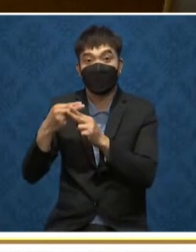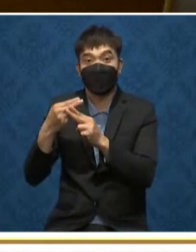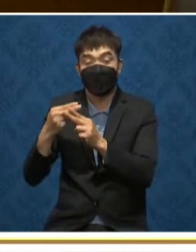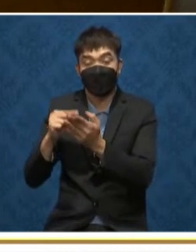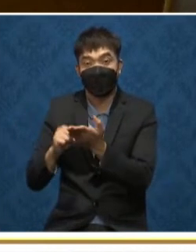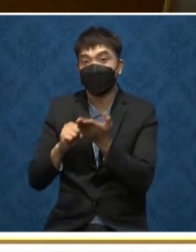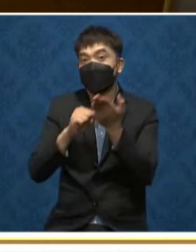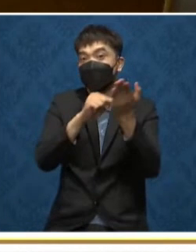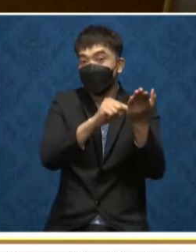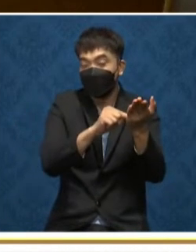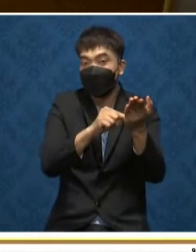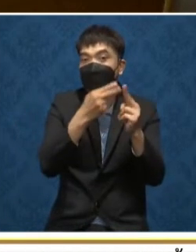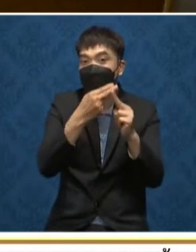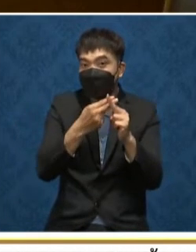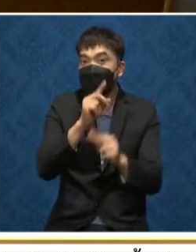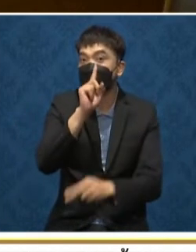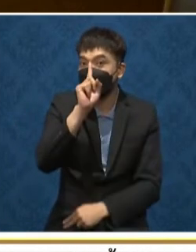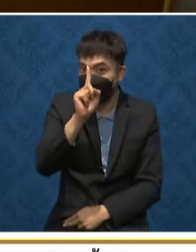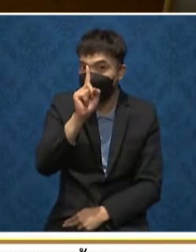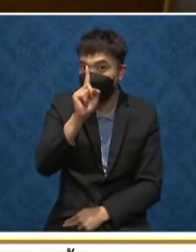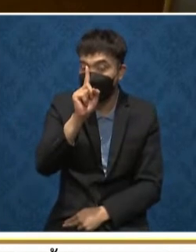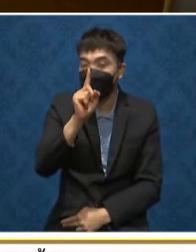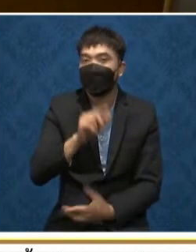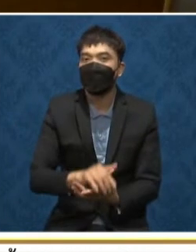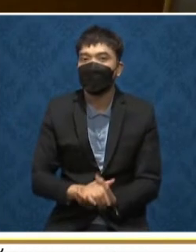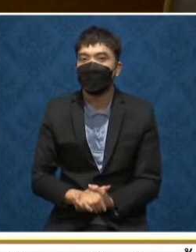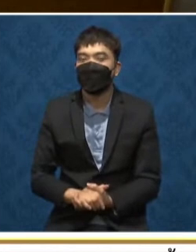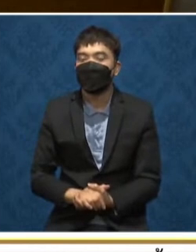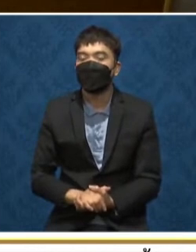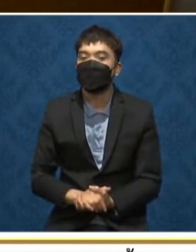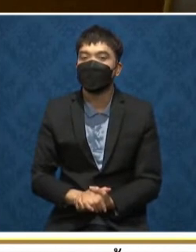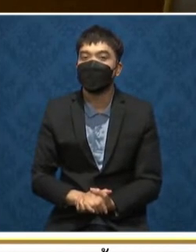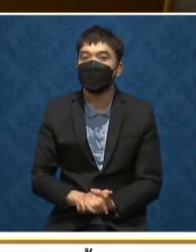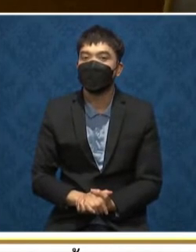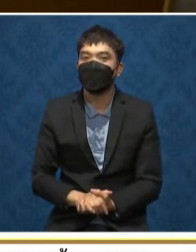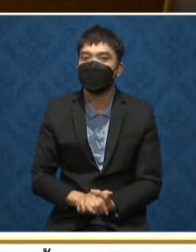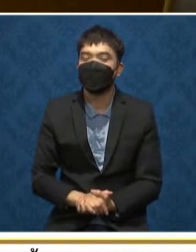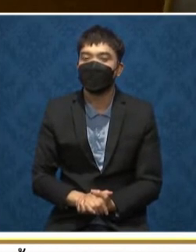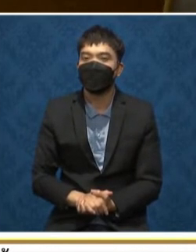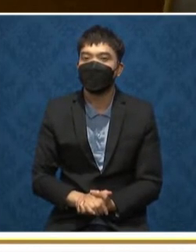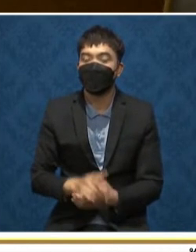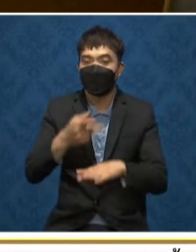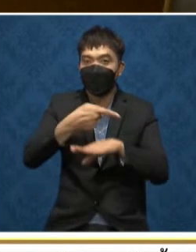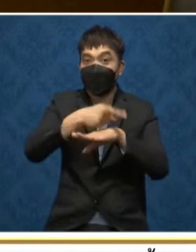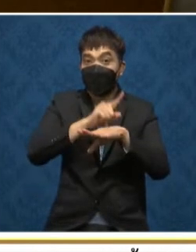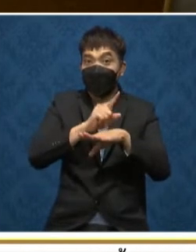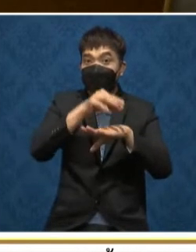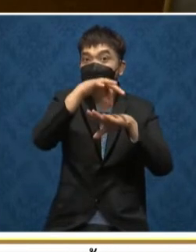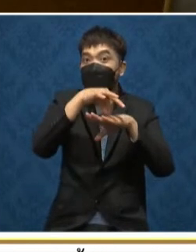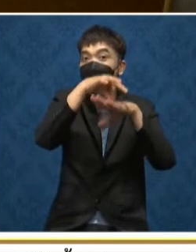เพียงชื่อเดียวจึงถือว่าที่ประชุม